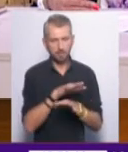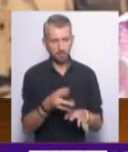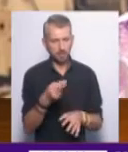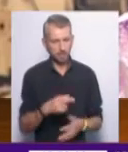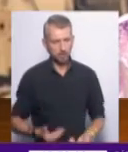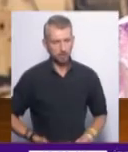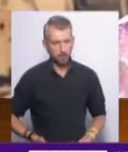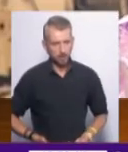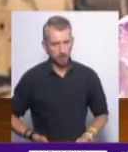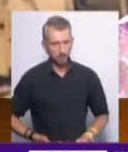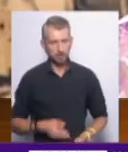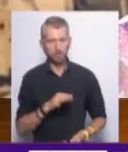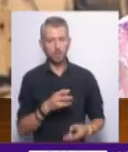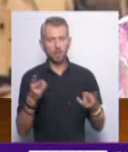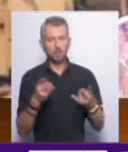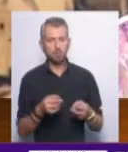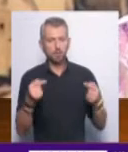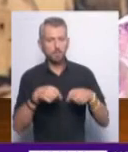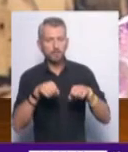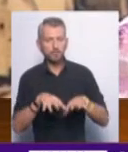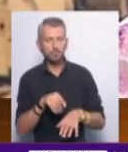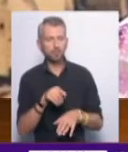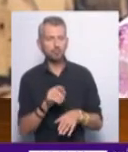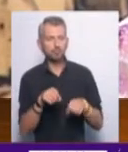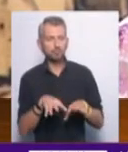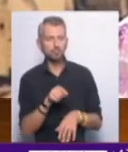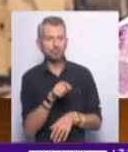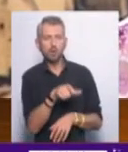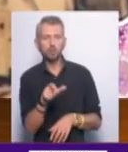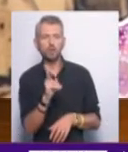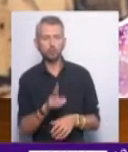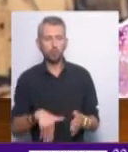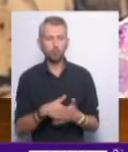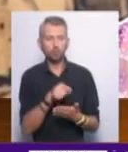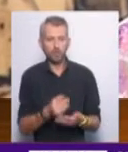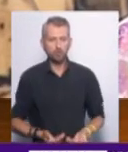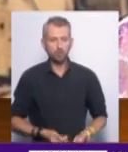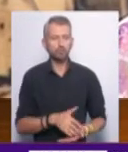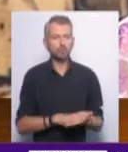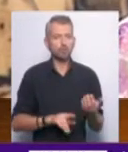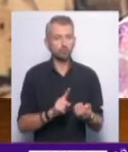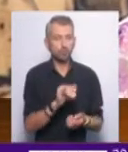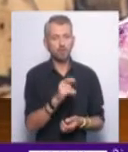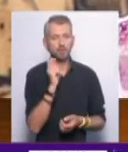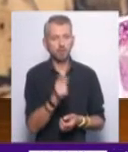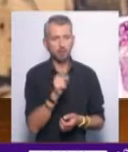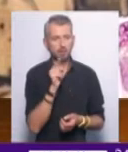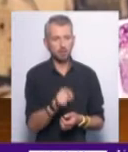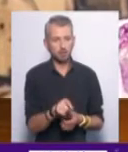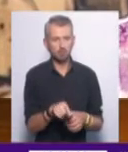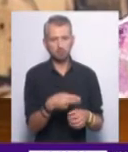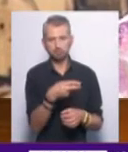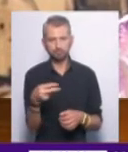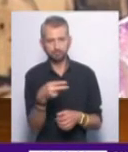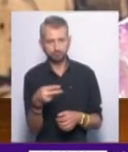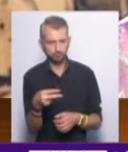для проживання, то треба визначитися з тими людьми, які там досі проживають, угу. і надати їм рівноцінне житло.